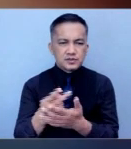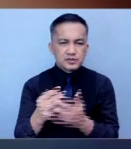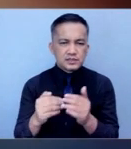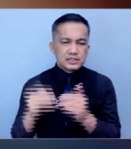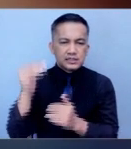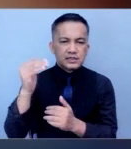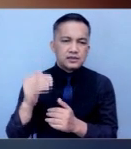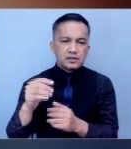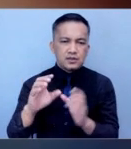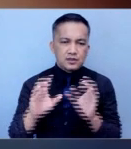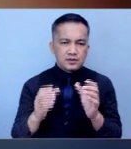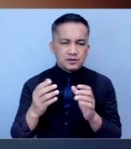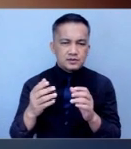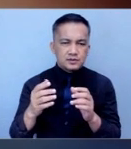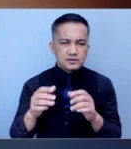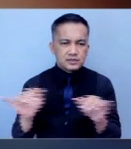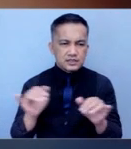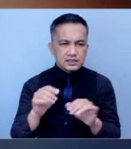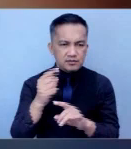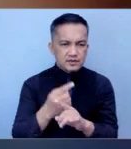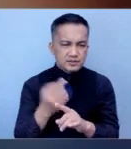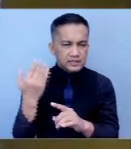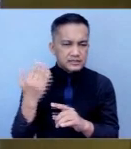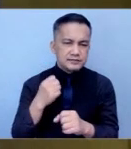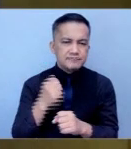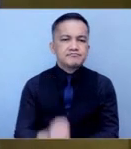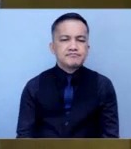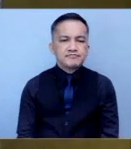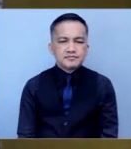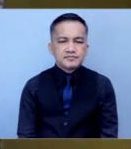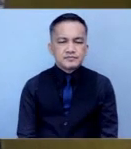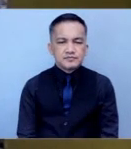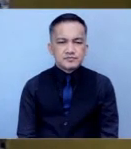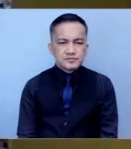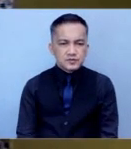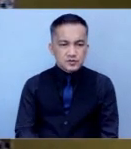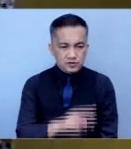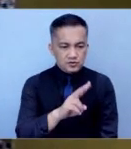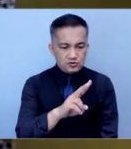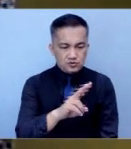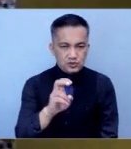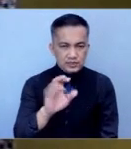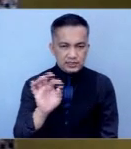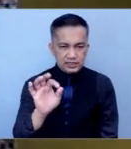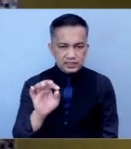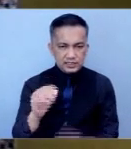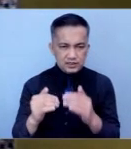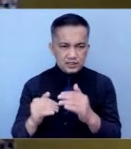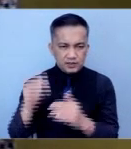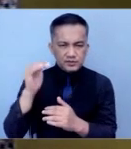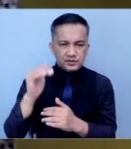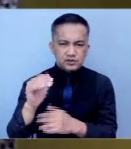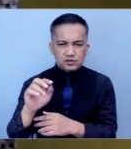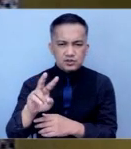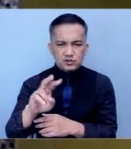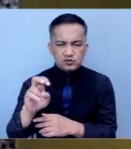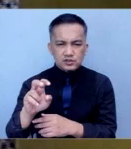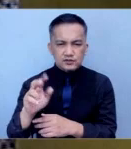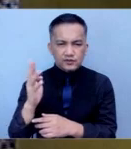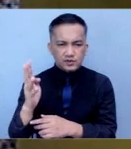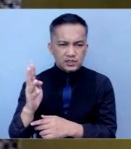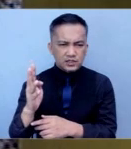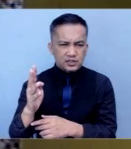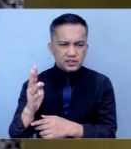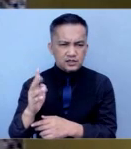itinaas kumpara sa parehong buwan noong nakaraang taon. Mula 219 pesos, aabot naman sa halos 240